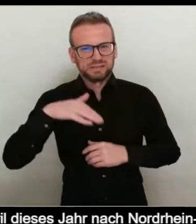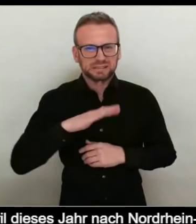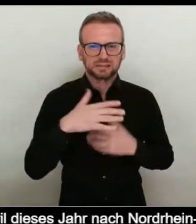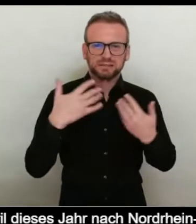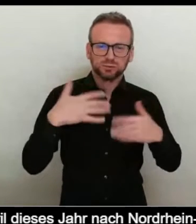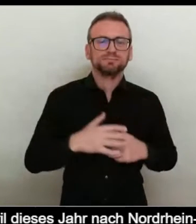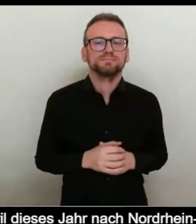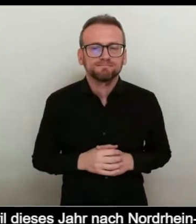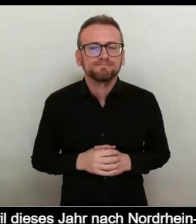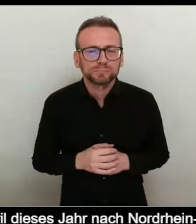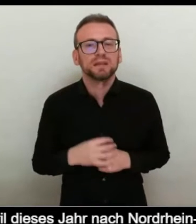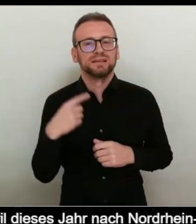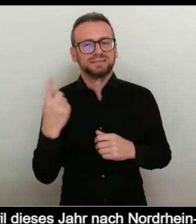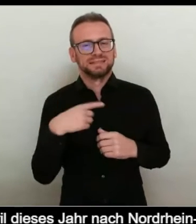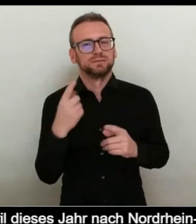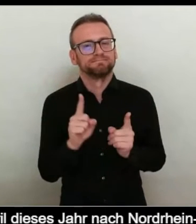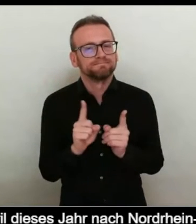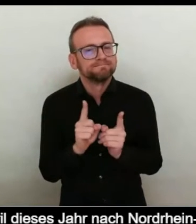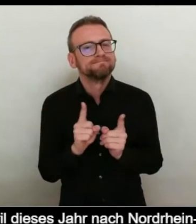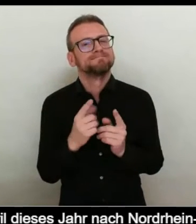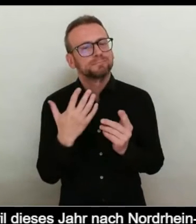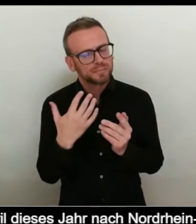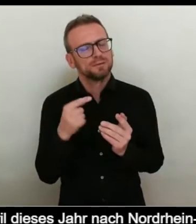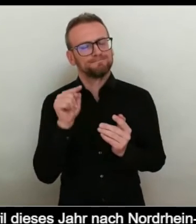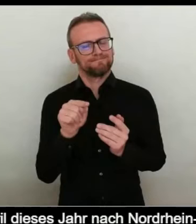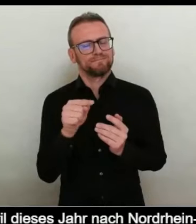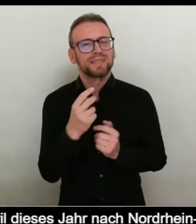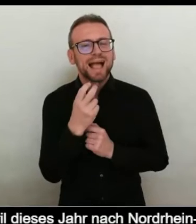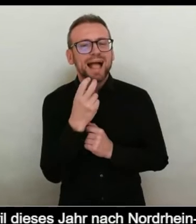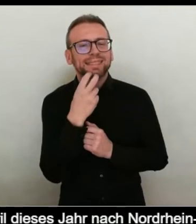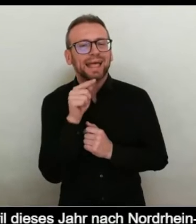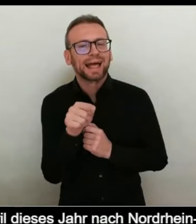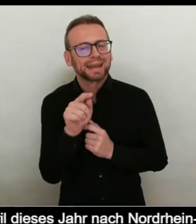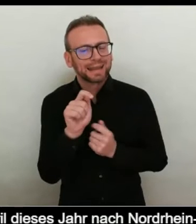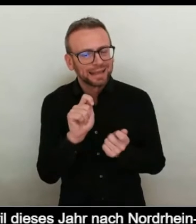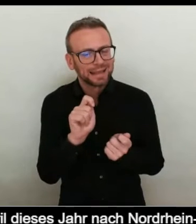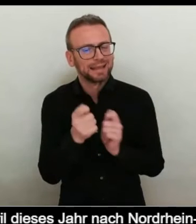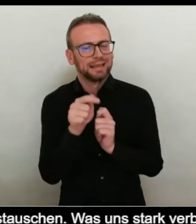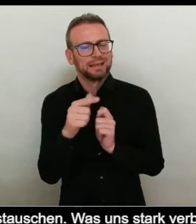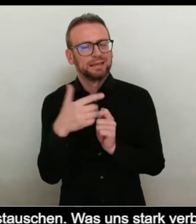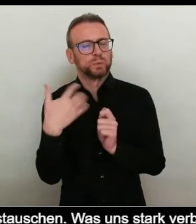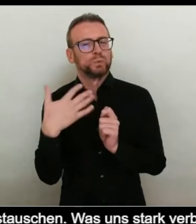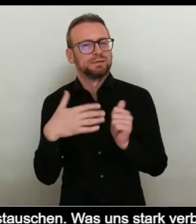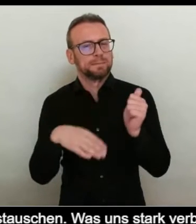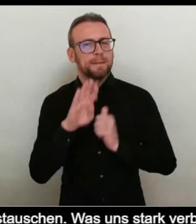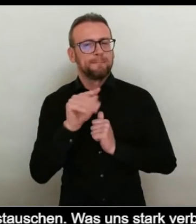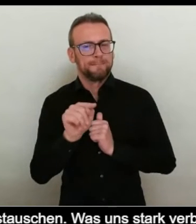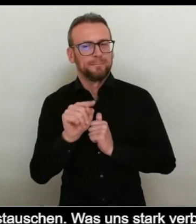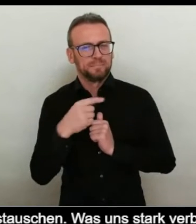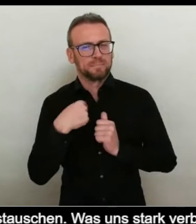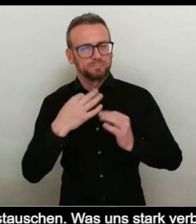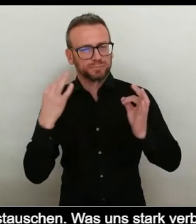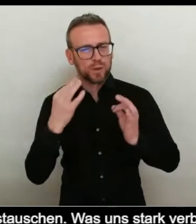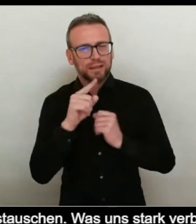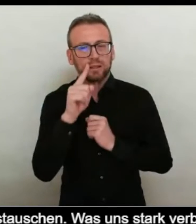Viele Menschen können sich das nicht mehr leisten. Der Energiepreis entwickelt sich zunehmend zu einem Standortnachteil für die deutsche Wirtschaft, die